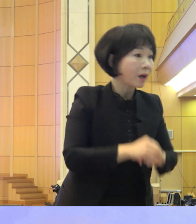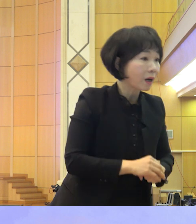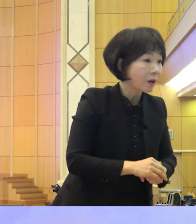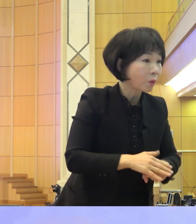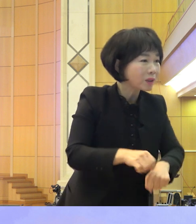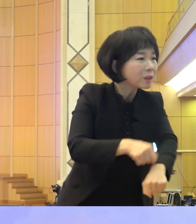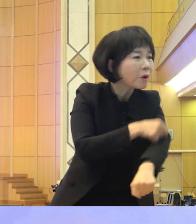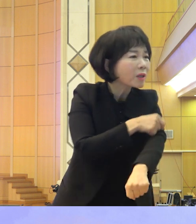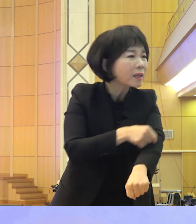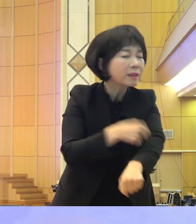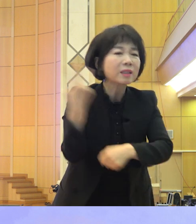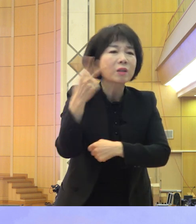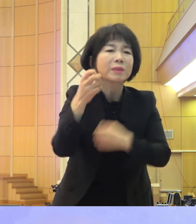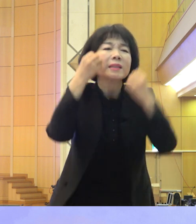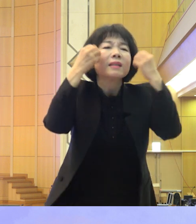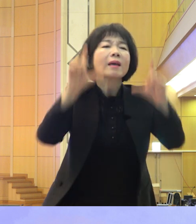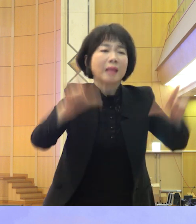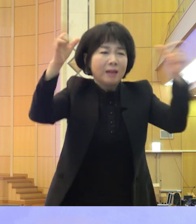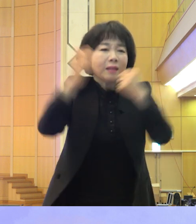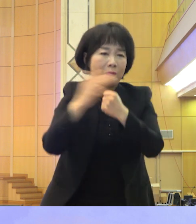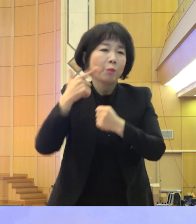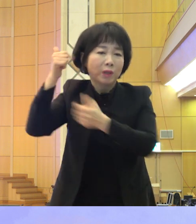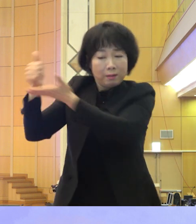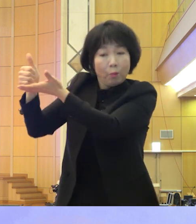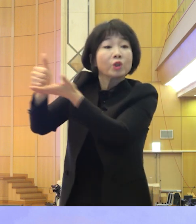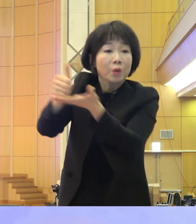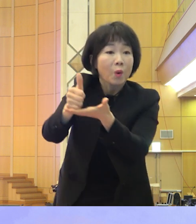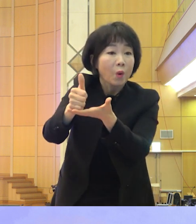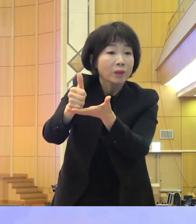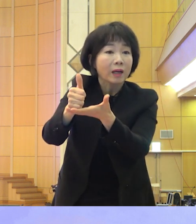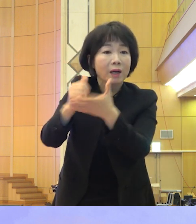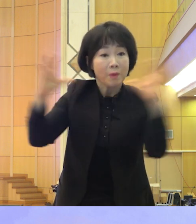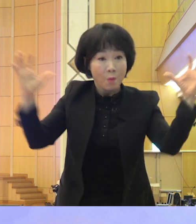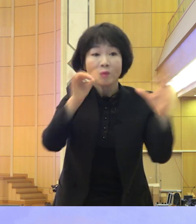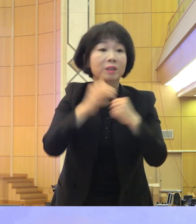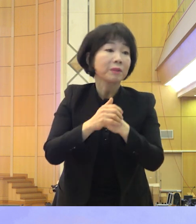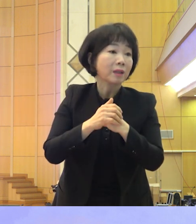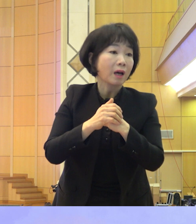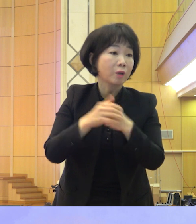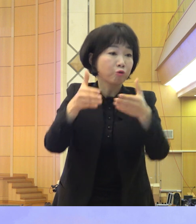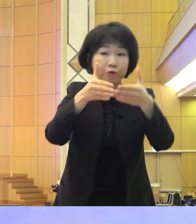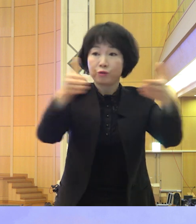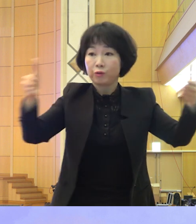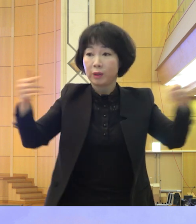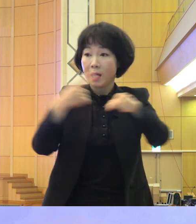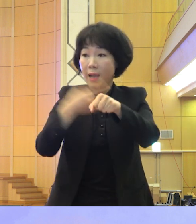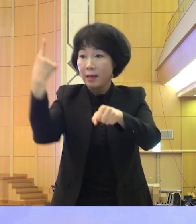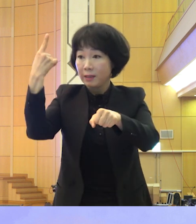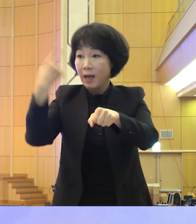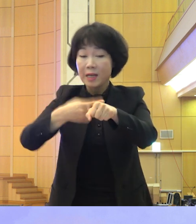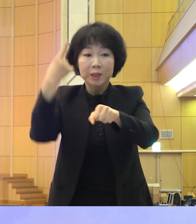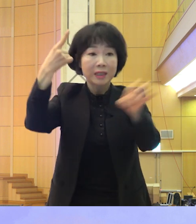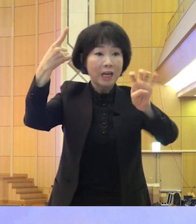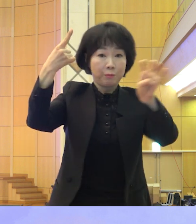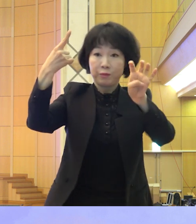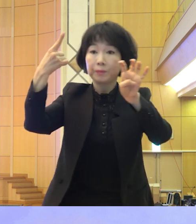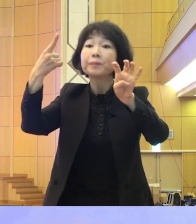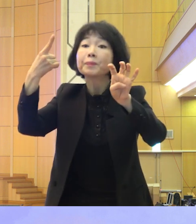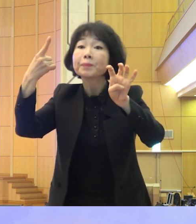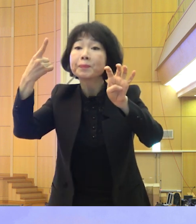없고 초급 성경교육 또 중급 성경교육만 있습니다.